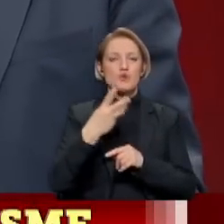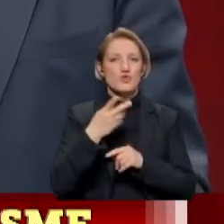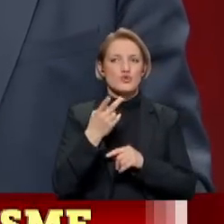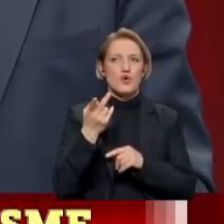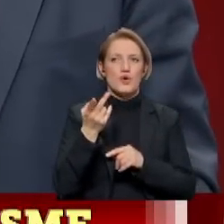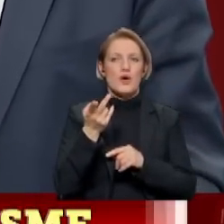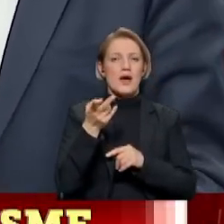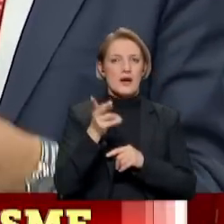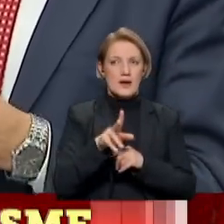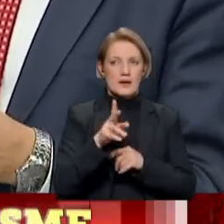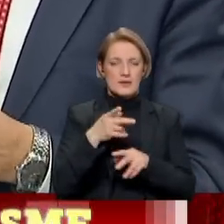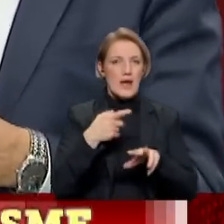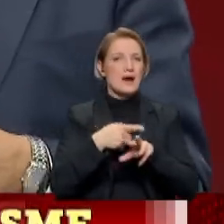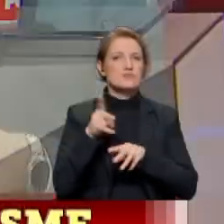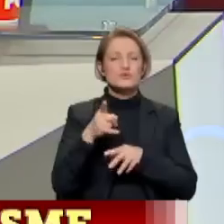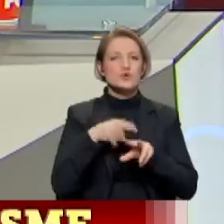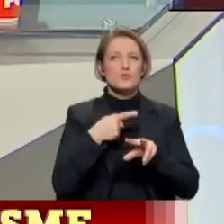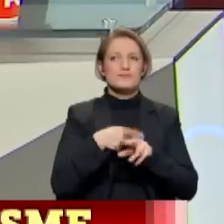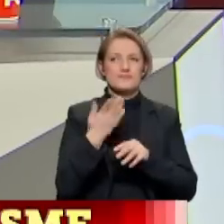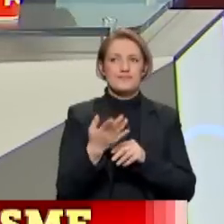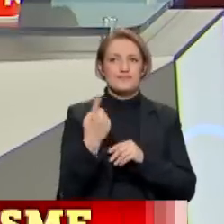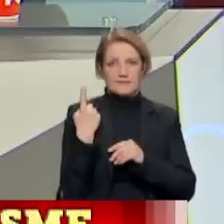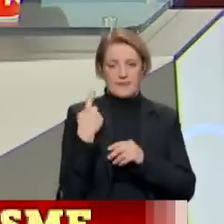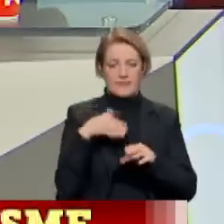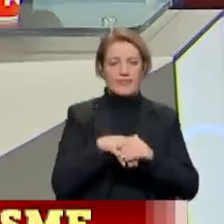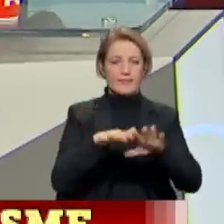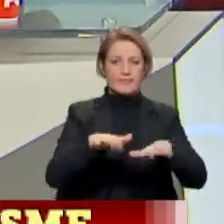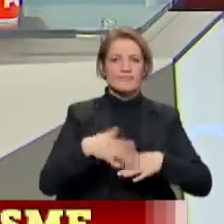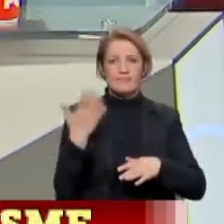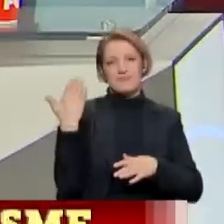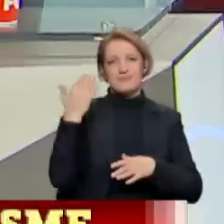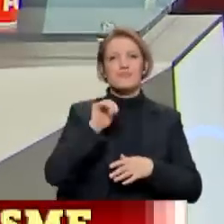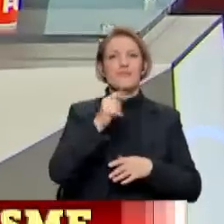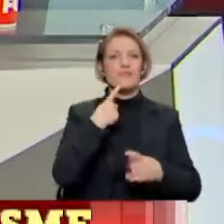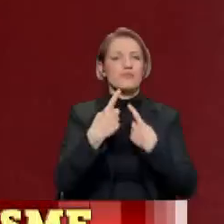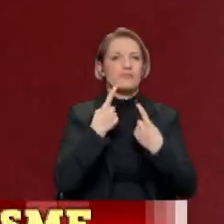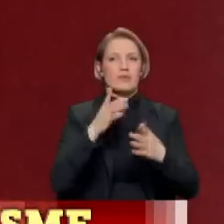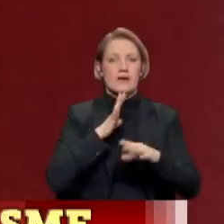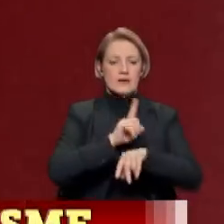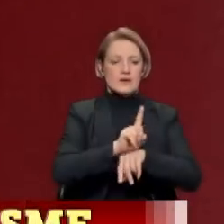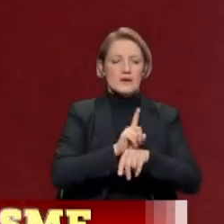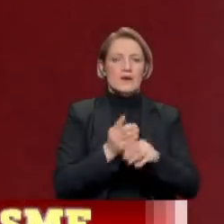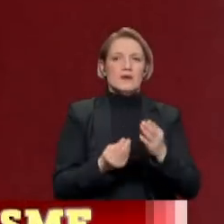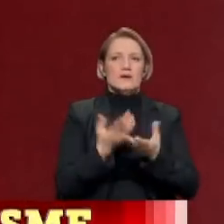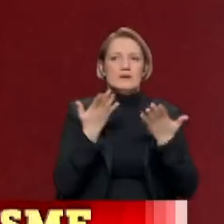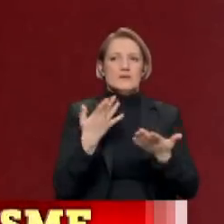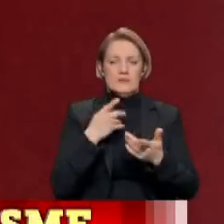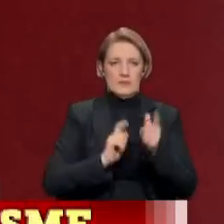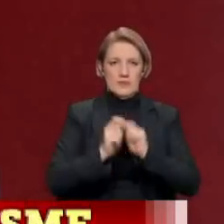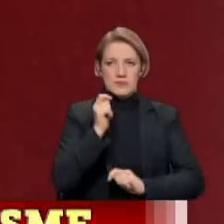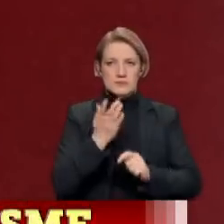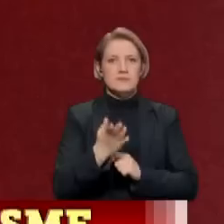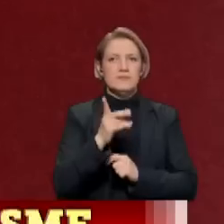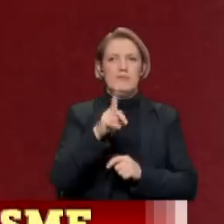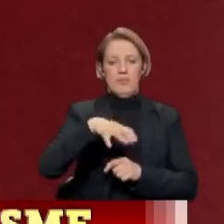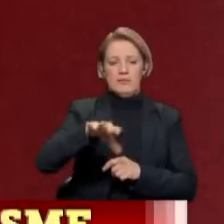aslında. Siz nasıl yorumlarsınız? Şöyle, dün mecliste evvelsi gün konuşmam vardı ama zaman yetmediği için kullanmadığım bir orada bölüm